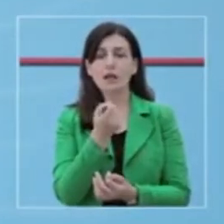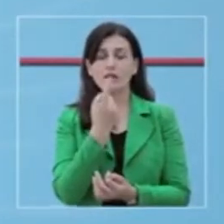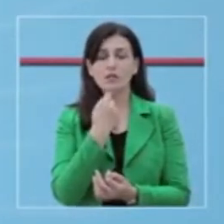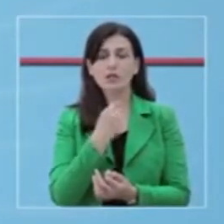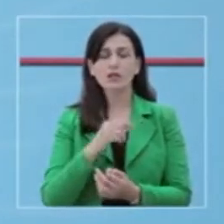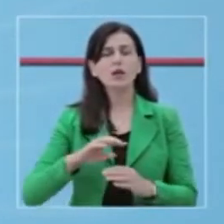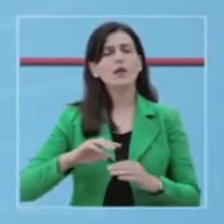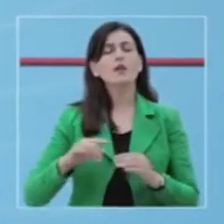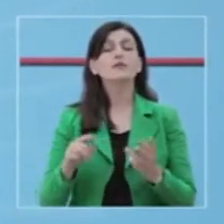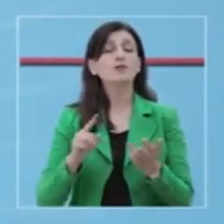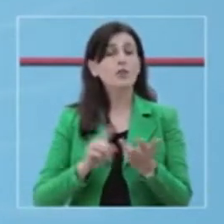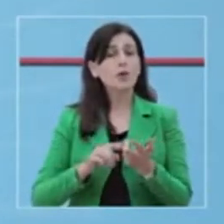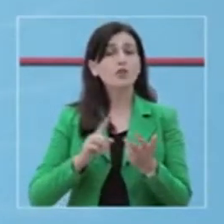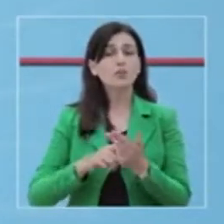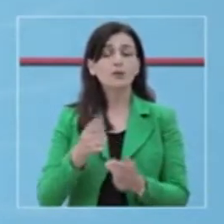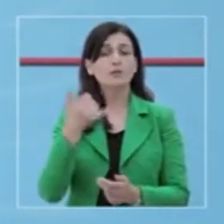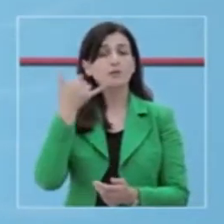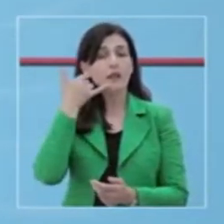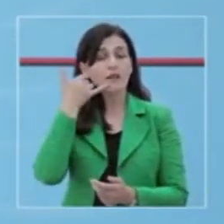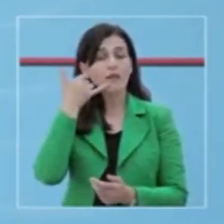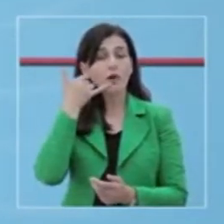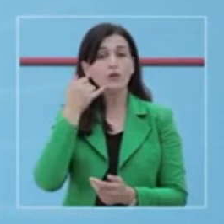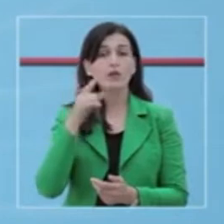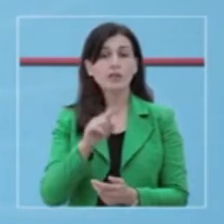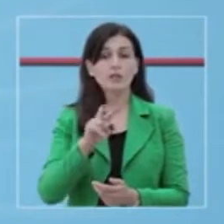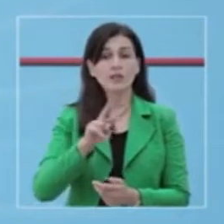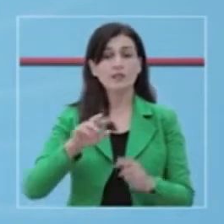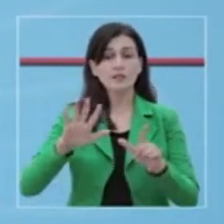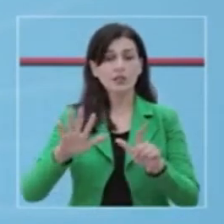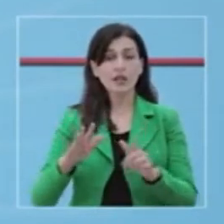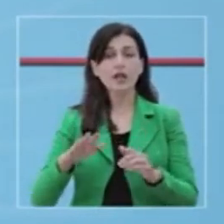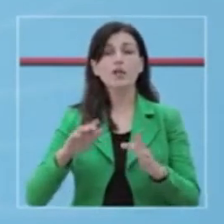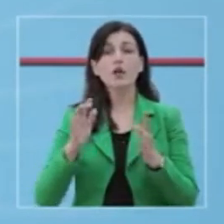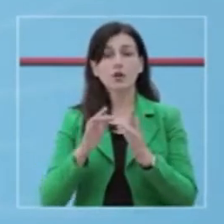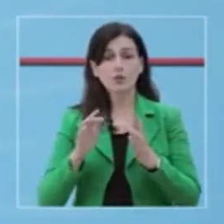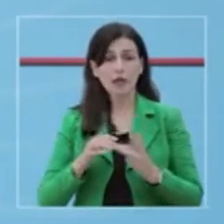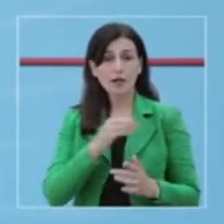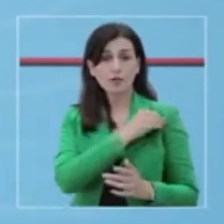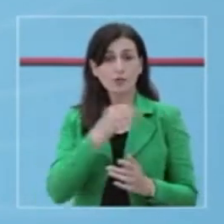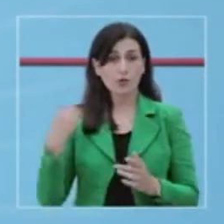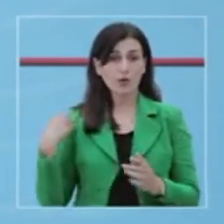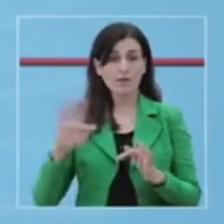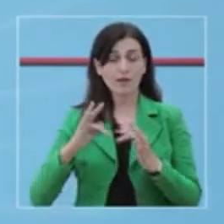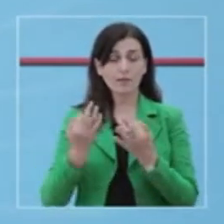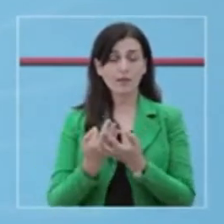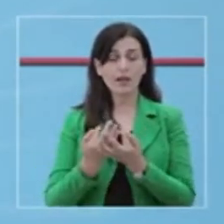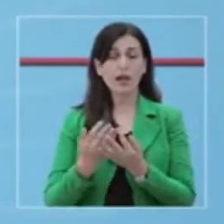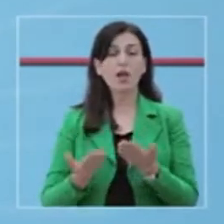e familjes ose telefononi urgjencën kombëtare në numrin 127